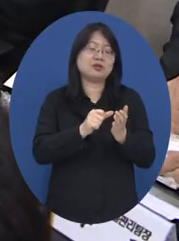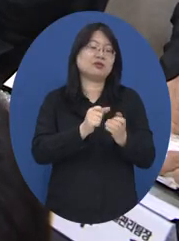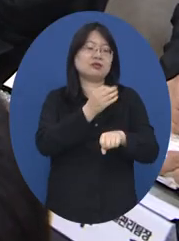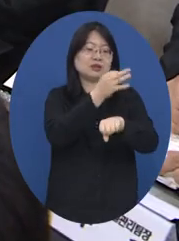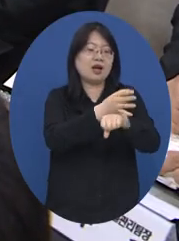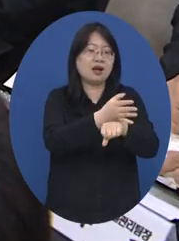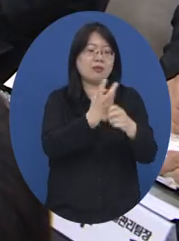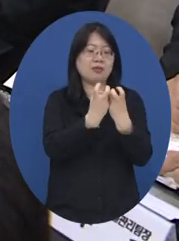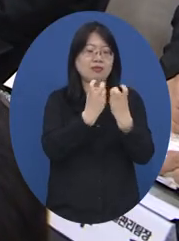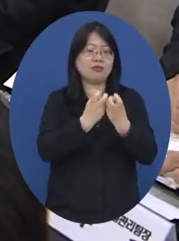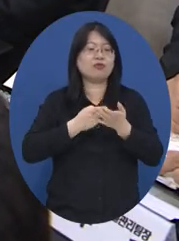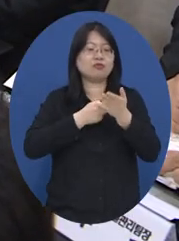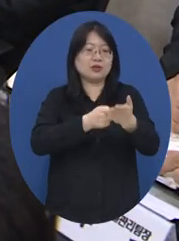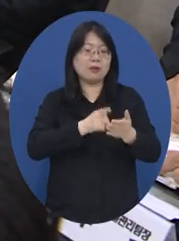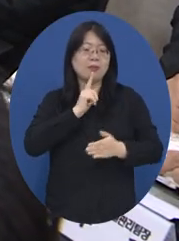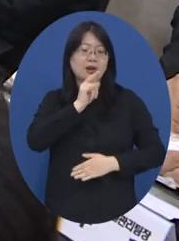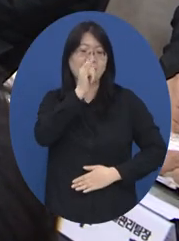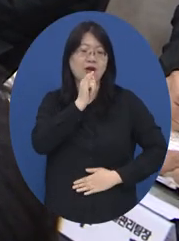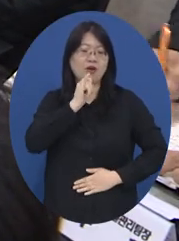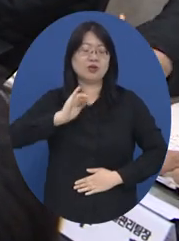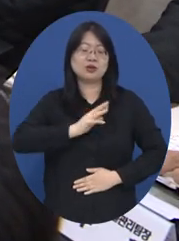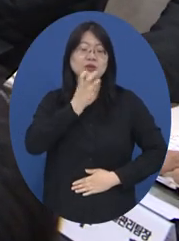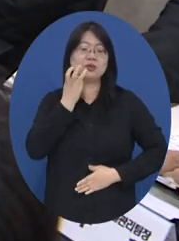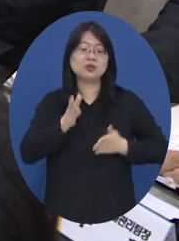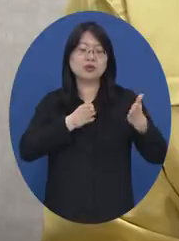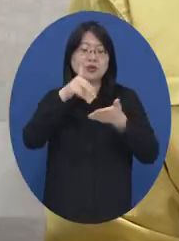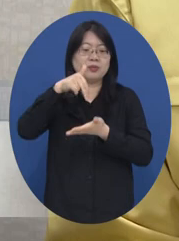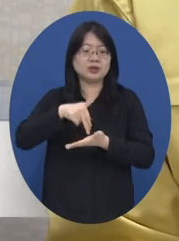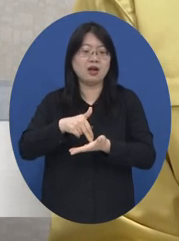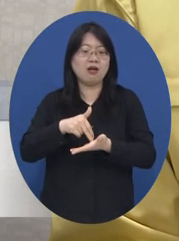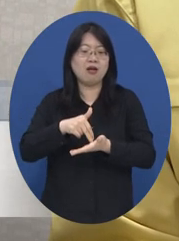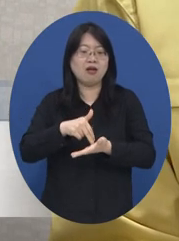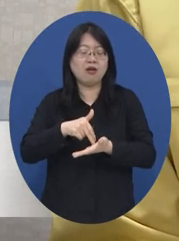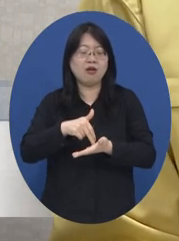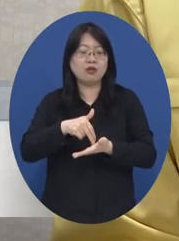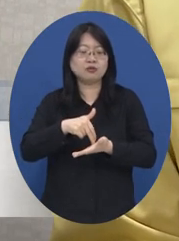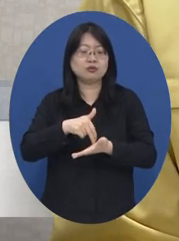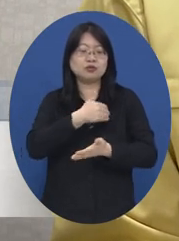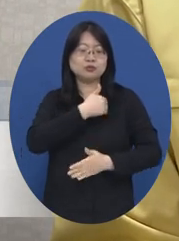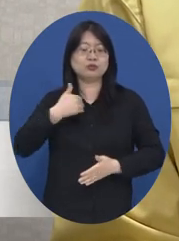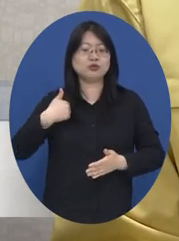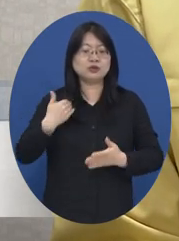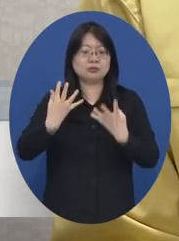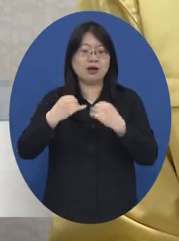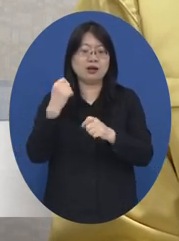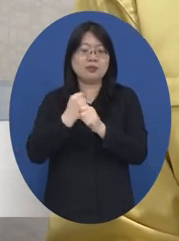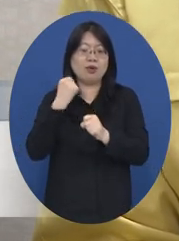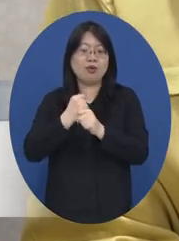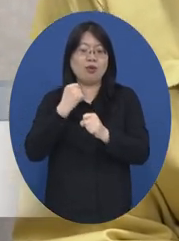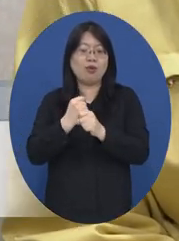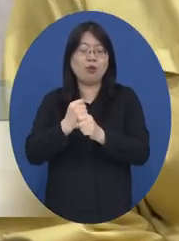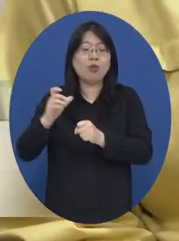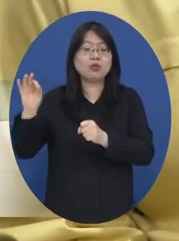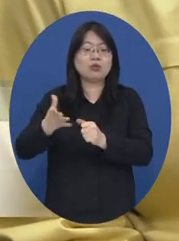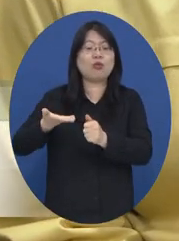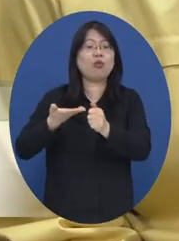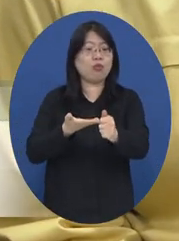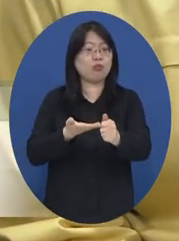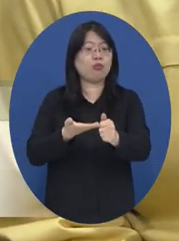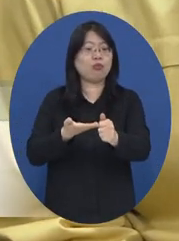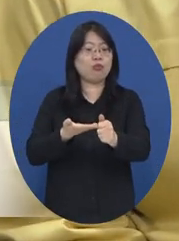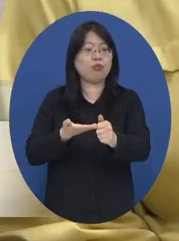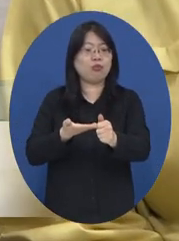공급하는 방안을 추진하겠다는 구상도 권했습니다 홀로 차원에서 왜냐하면 많아 온 대대적으로 생산